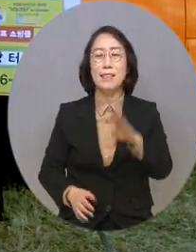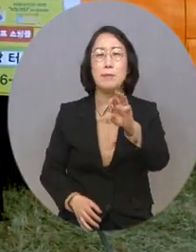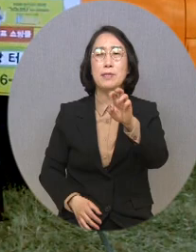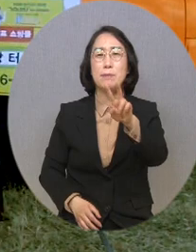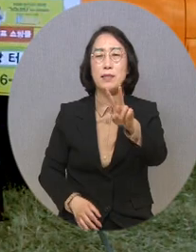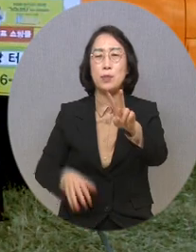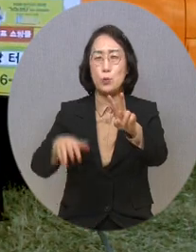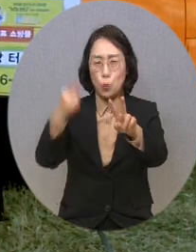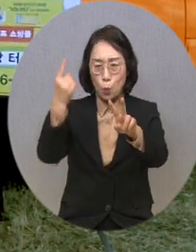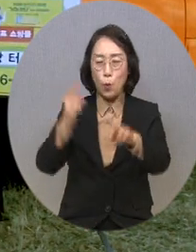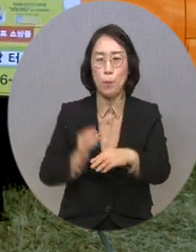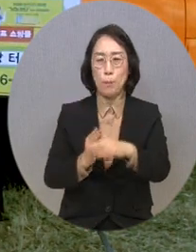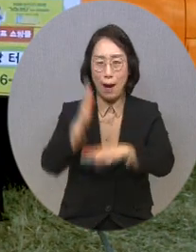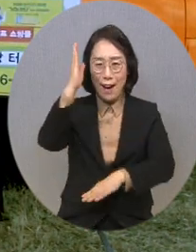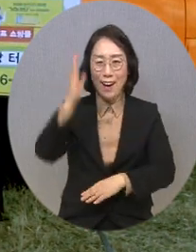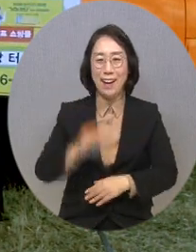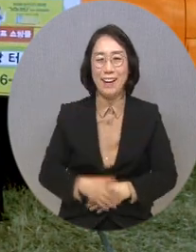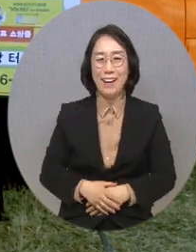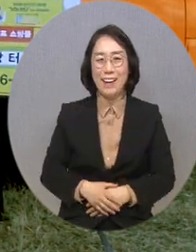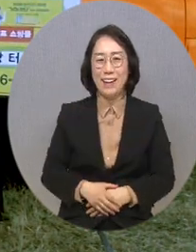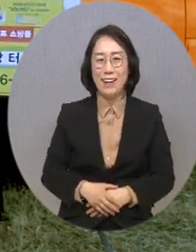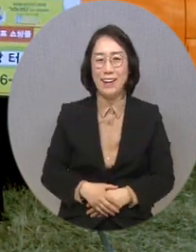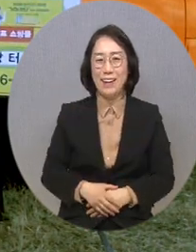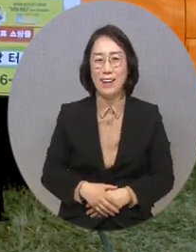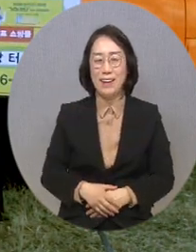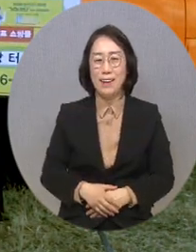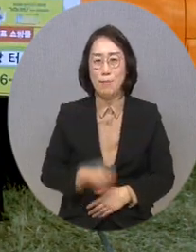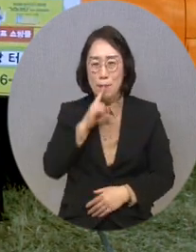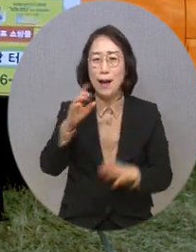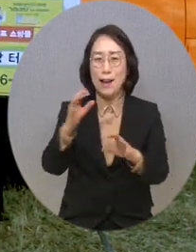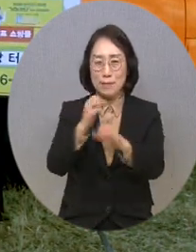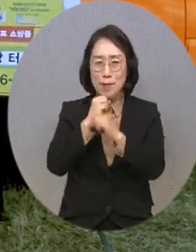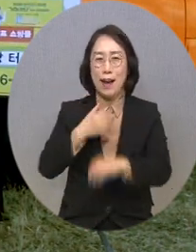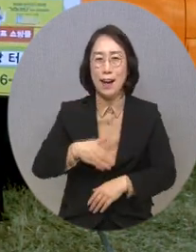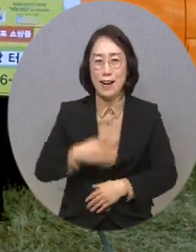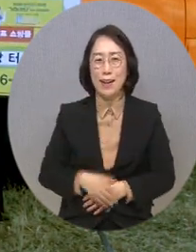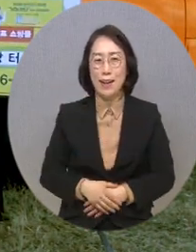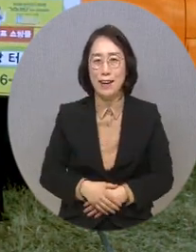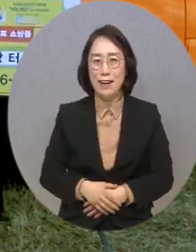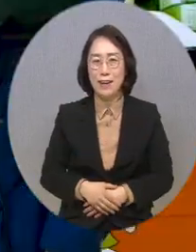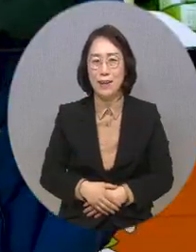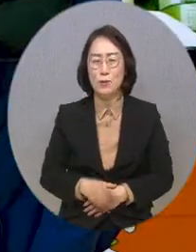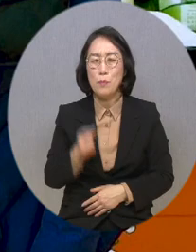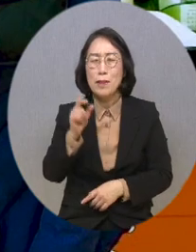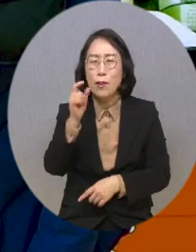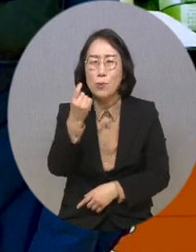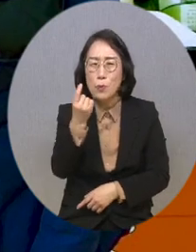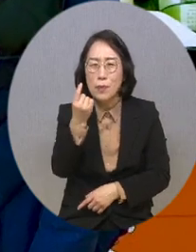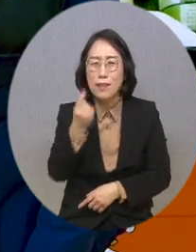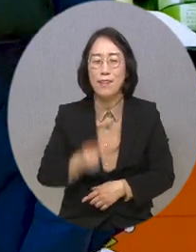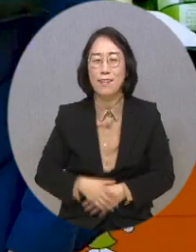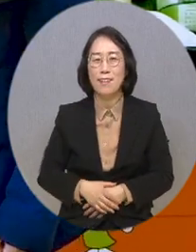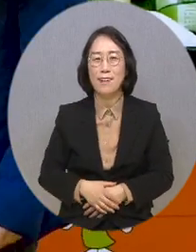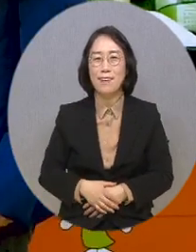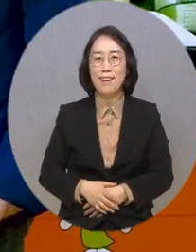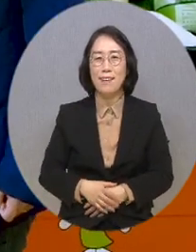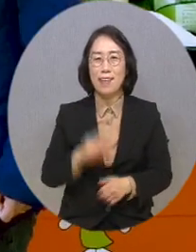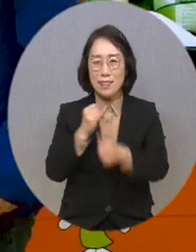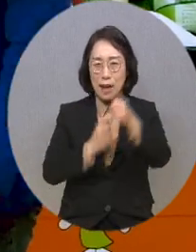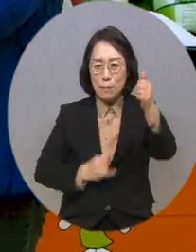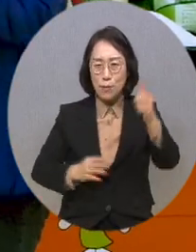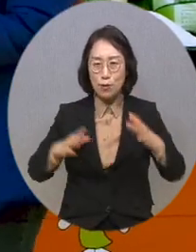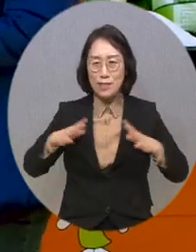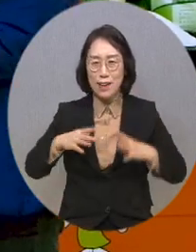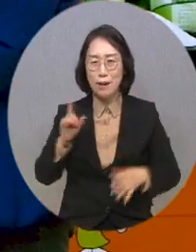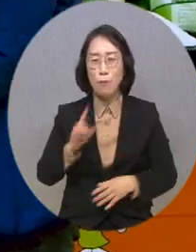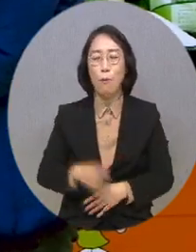덜이. 아니, 뭔 말인지는 알 것 같아. 아니, 뒤에 다 해야지, 좀만. 아, 그거를 하라고 그랬지, 어떻게 남편 자랑하고 있어.